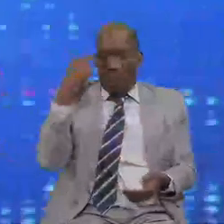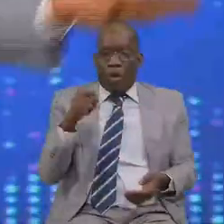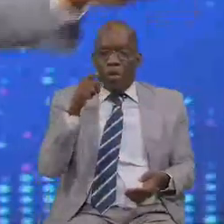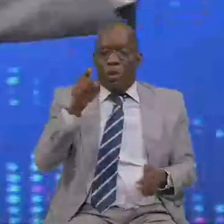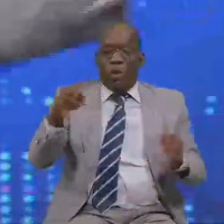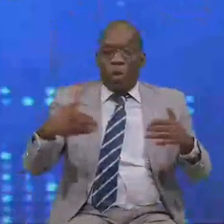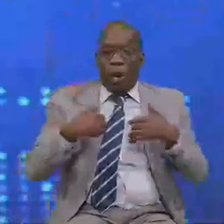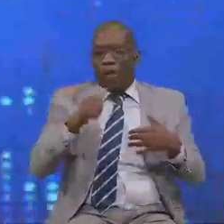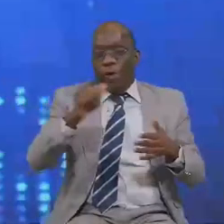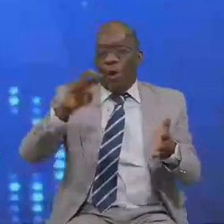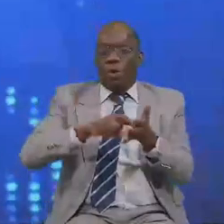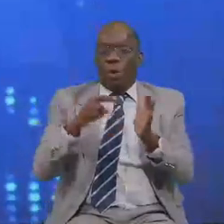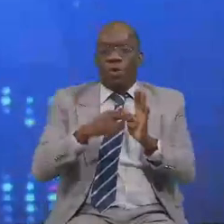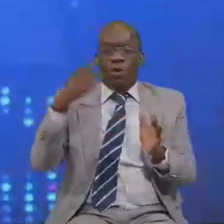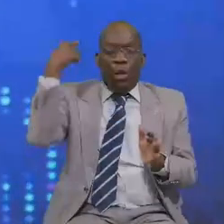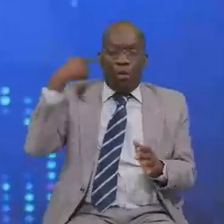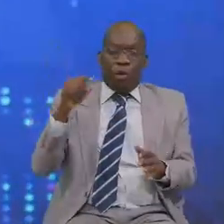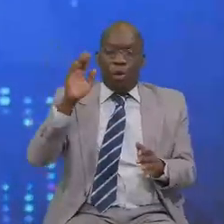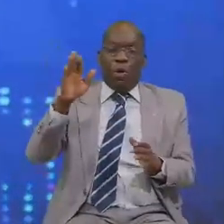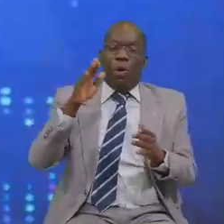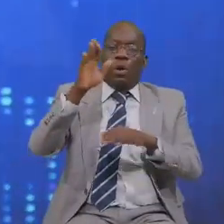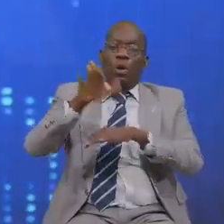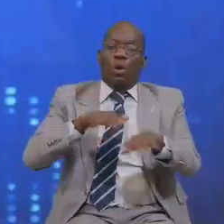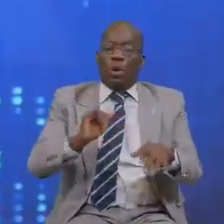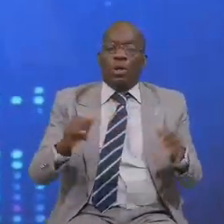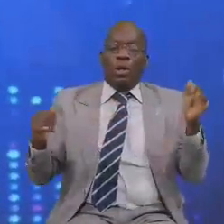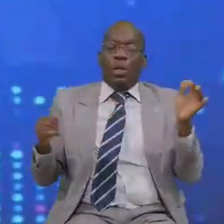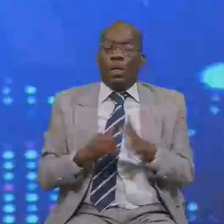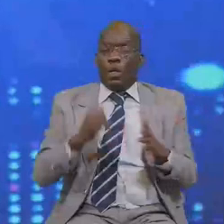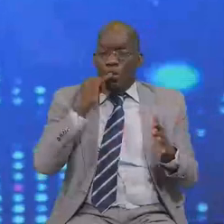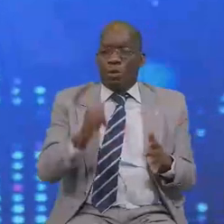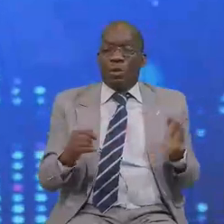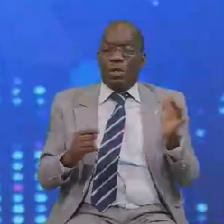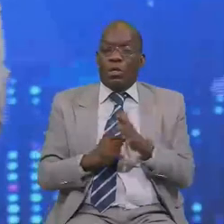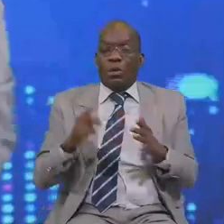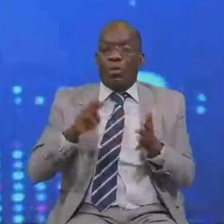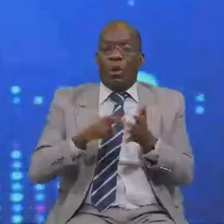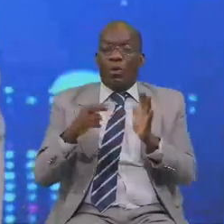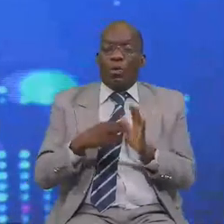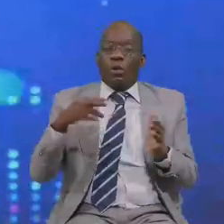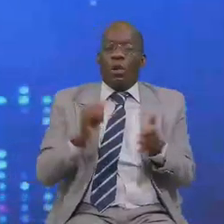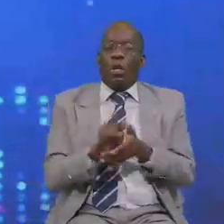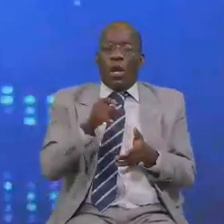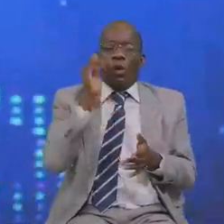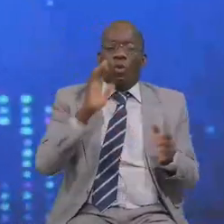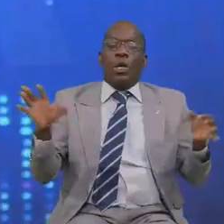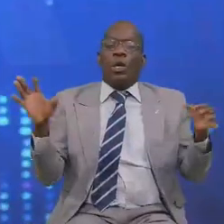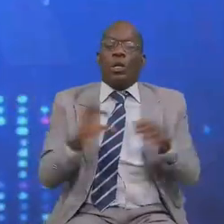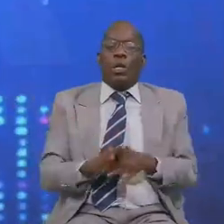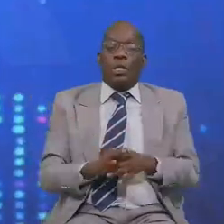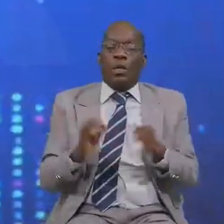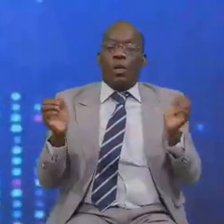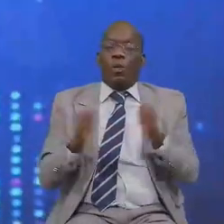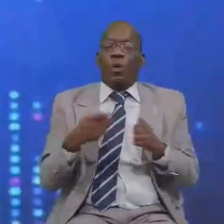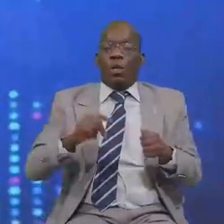appel. Et c'est pour cette raison que tu dois t'aligner au plan, à l'objectif de Christ, et